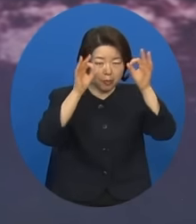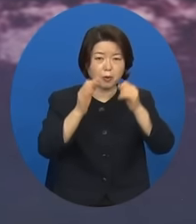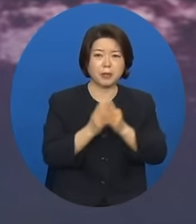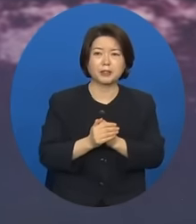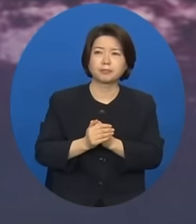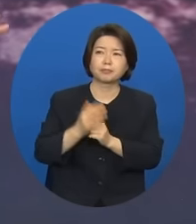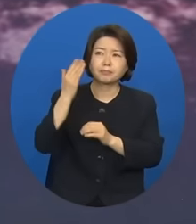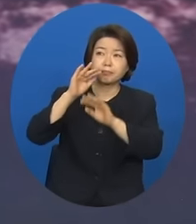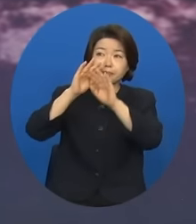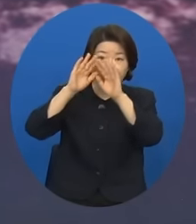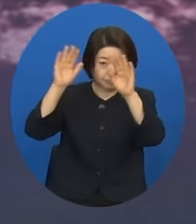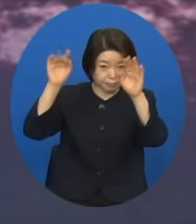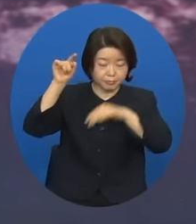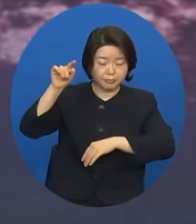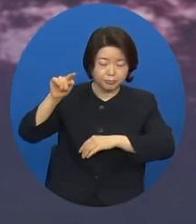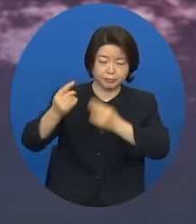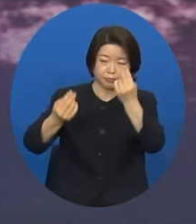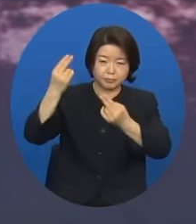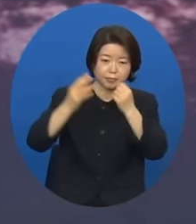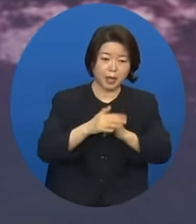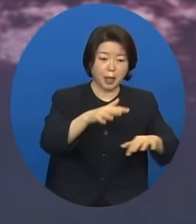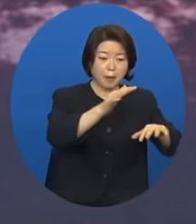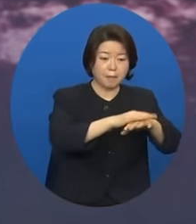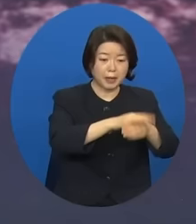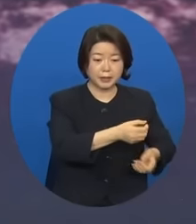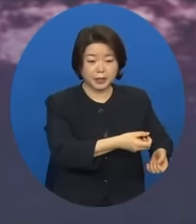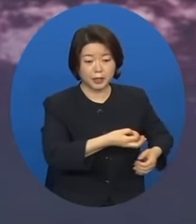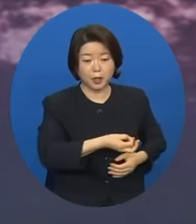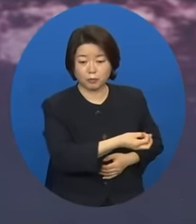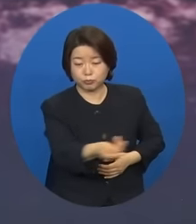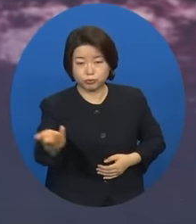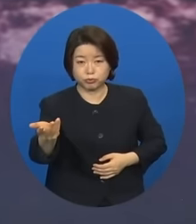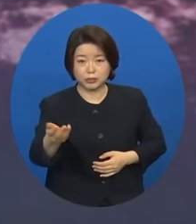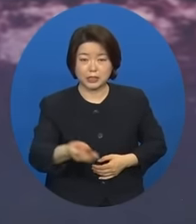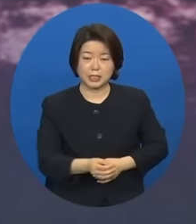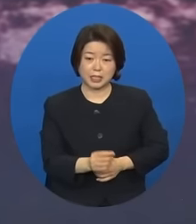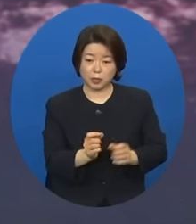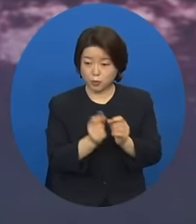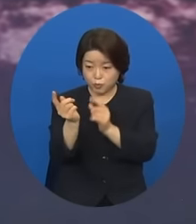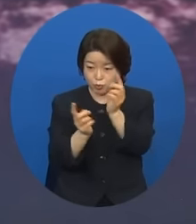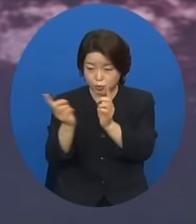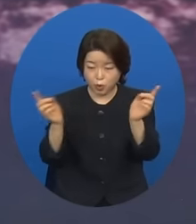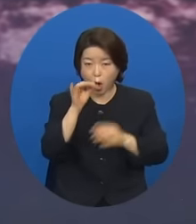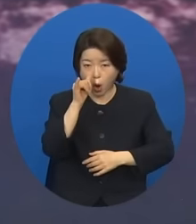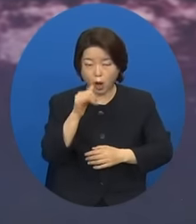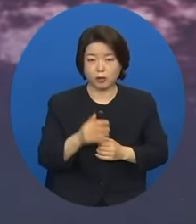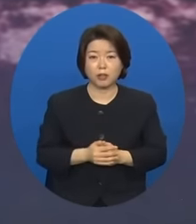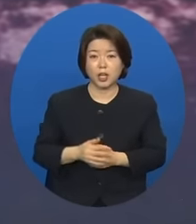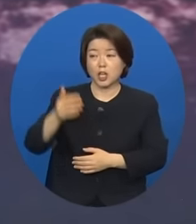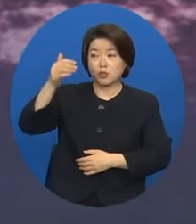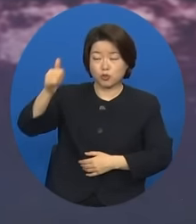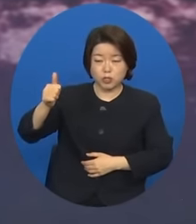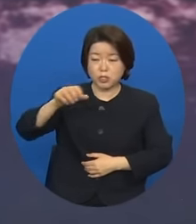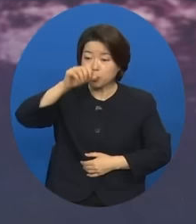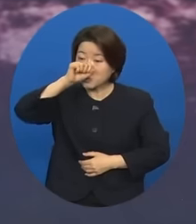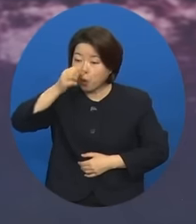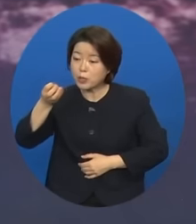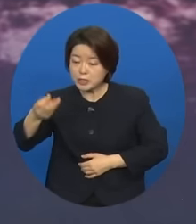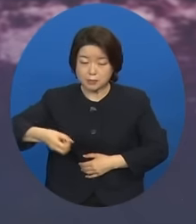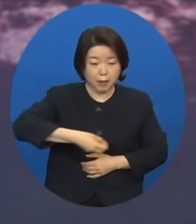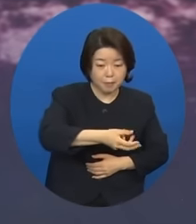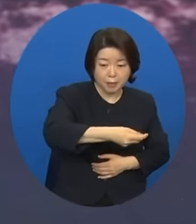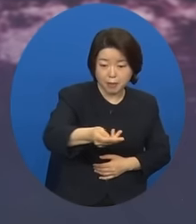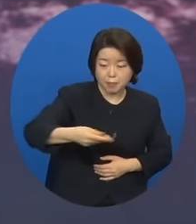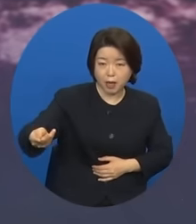뿌려진 가라지 이야기를 하시죠 분명히 주인이 좋은 심만 뿌려요 좋은 씨만 그러면 좋은 씨를